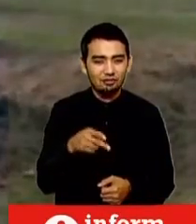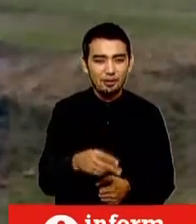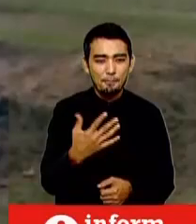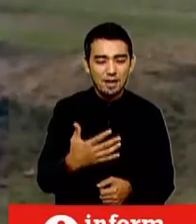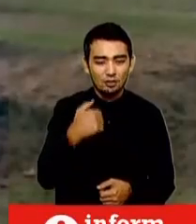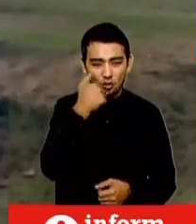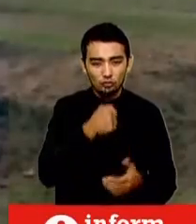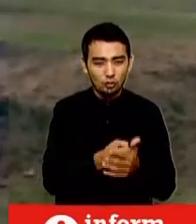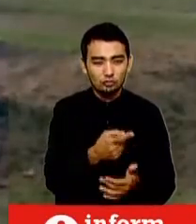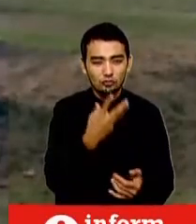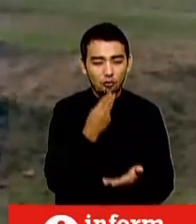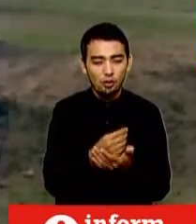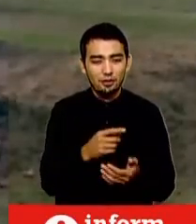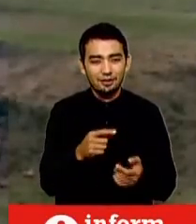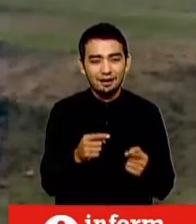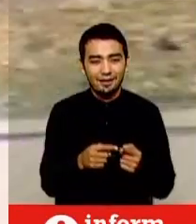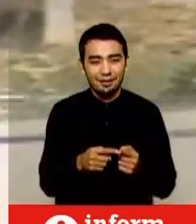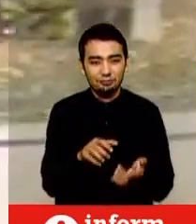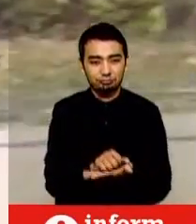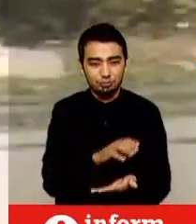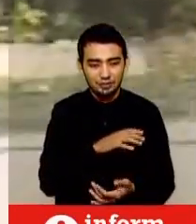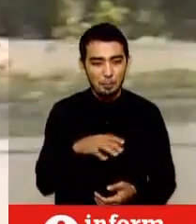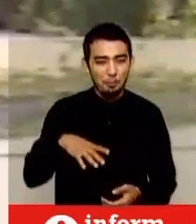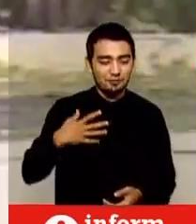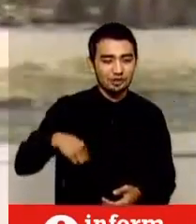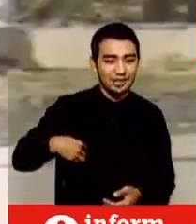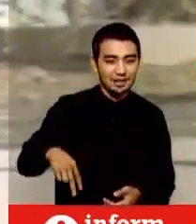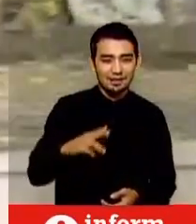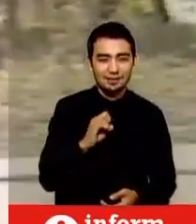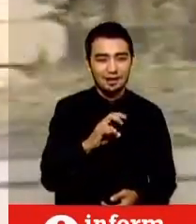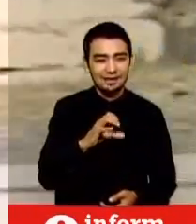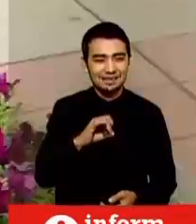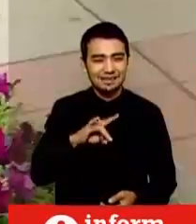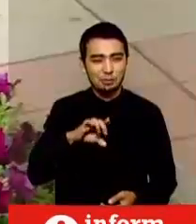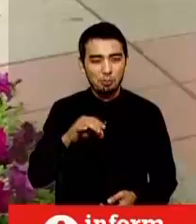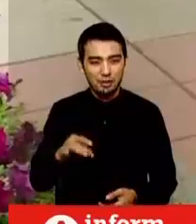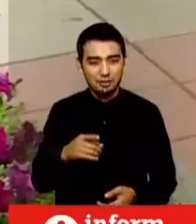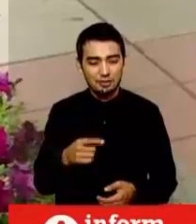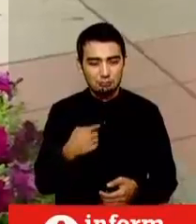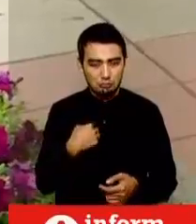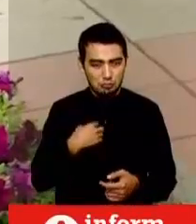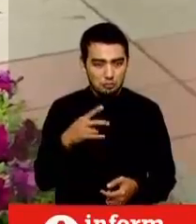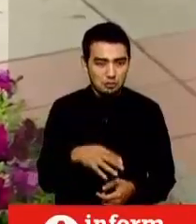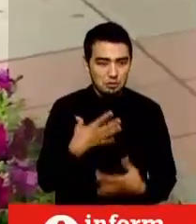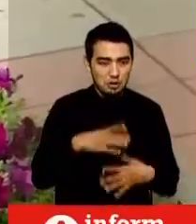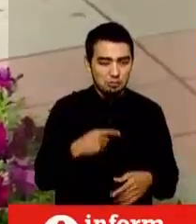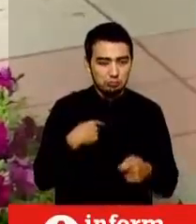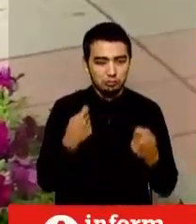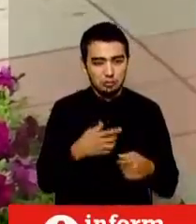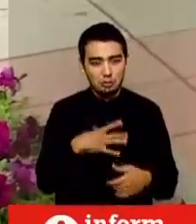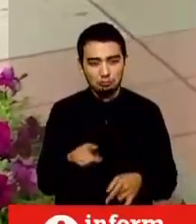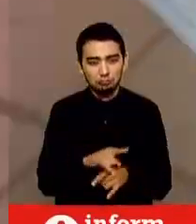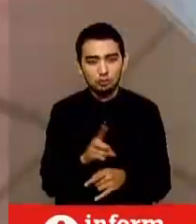шартты жер үлесі болған. Оның бұрынғы директоры Сансызбай Тәшенов халықты жерсіз қалдырған мен емес дейді. Айтуынша, бұл